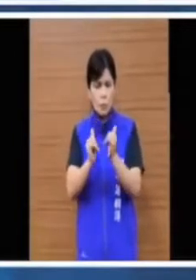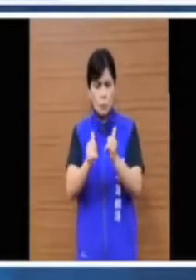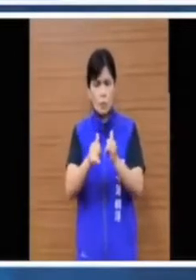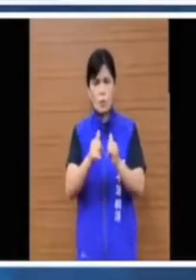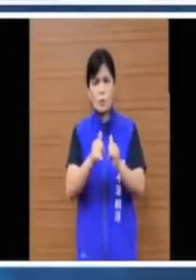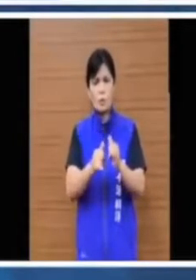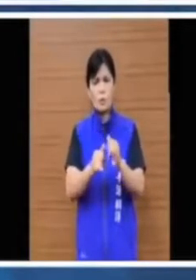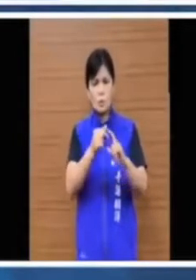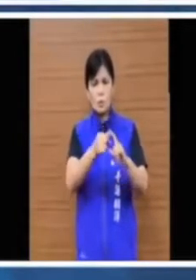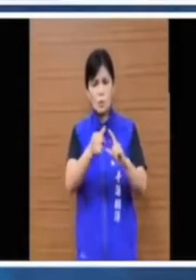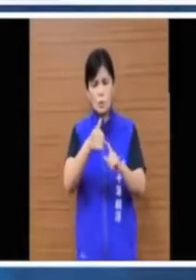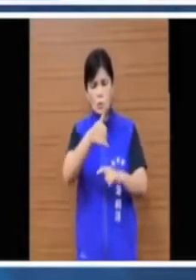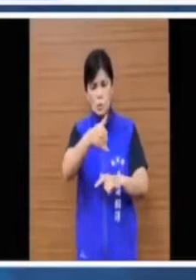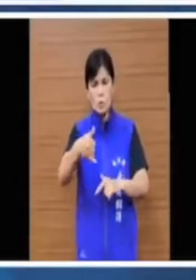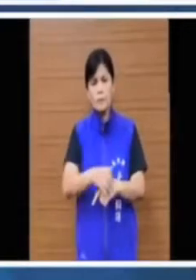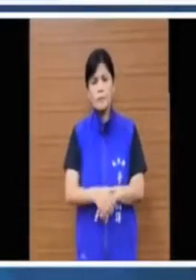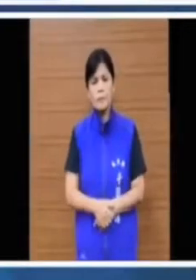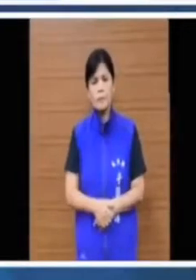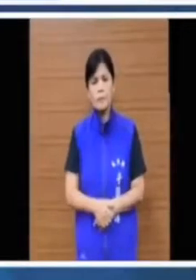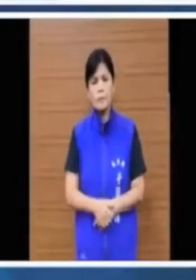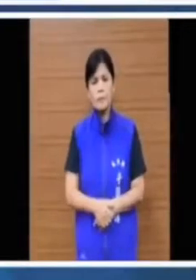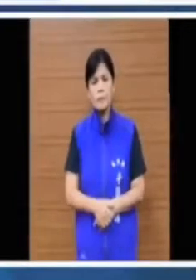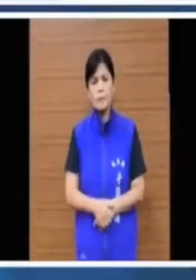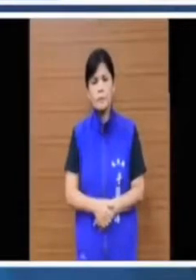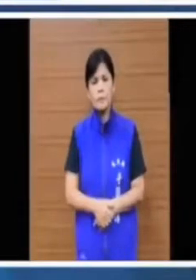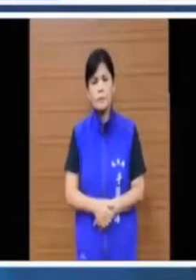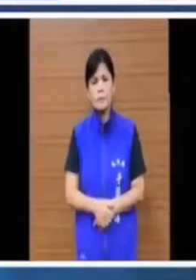先向卫生局来做报名。